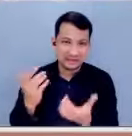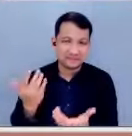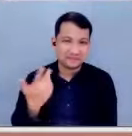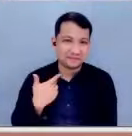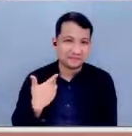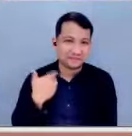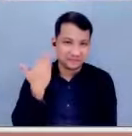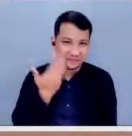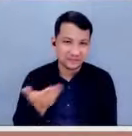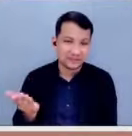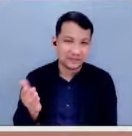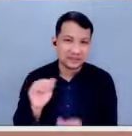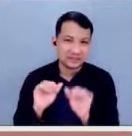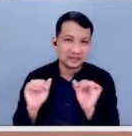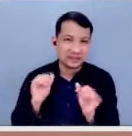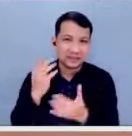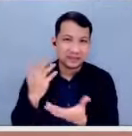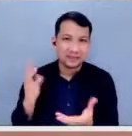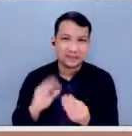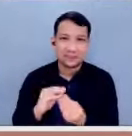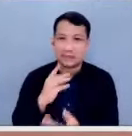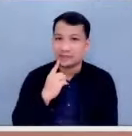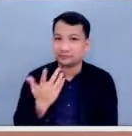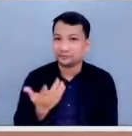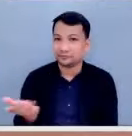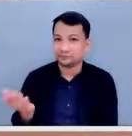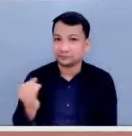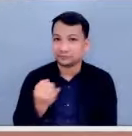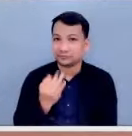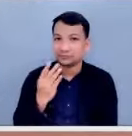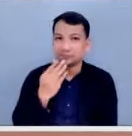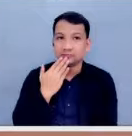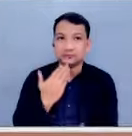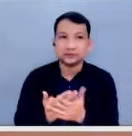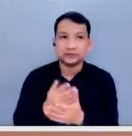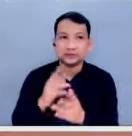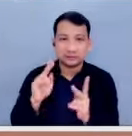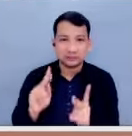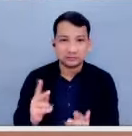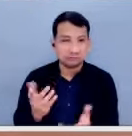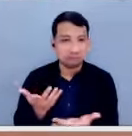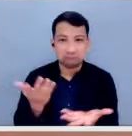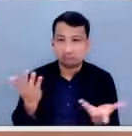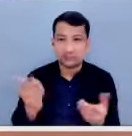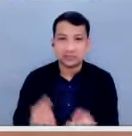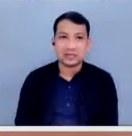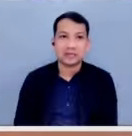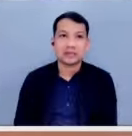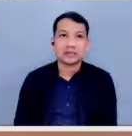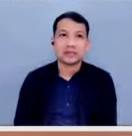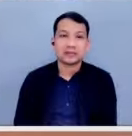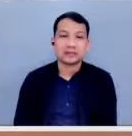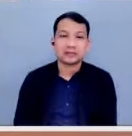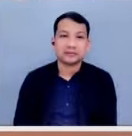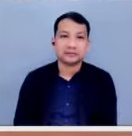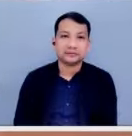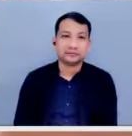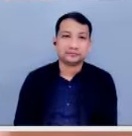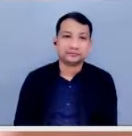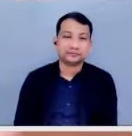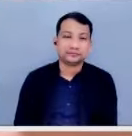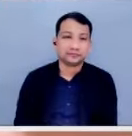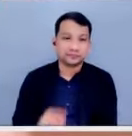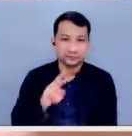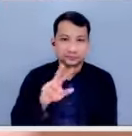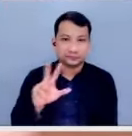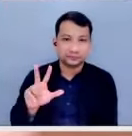say, oo. But, kunwari, ilang for good for ilang people, ganito. Yung ganyang size po is good for 2 to 3